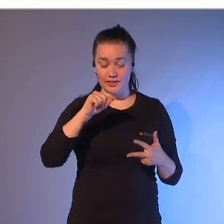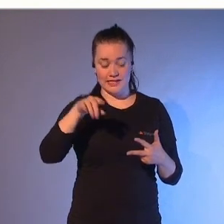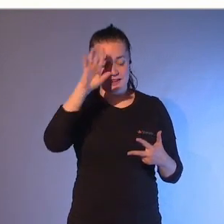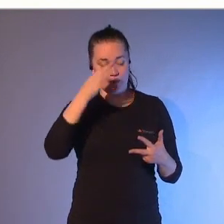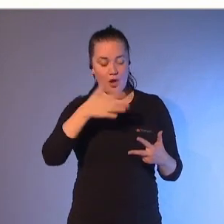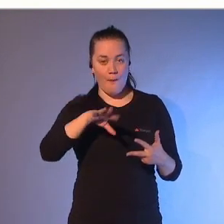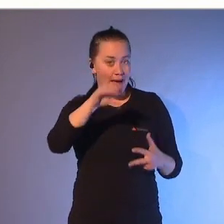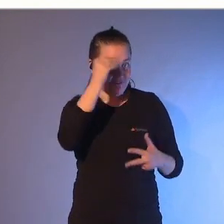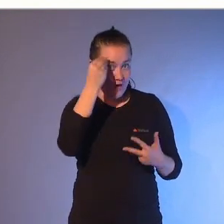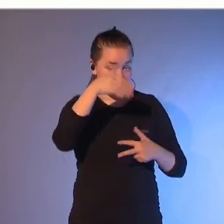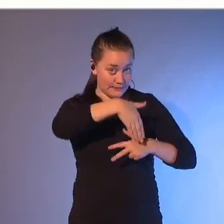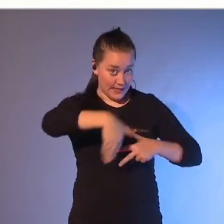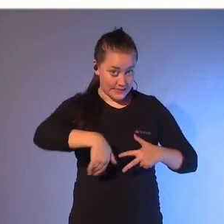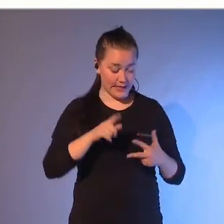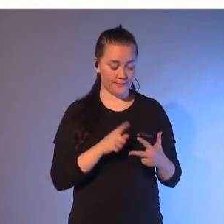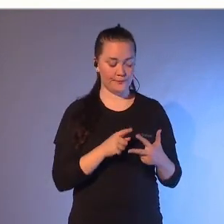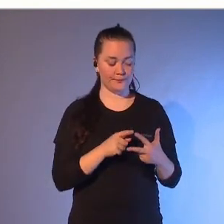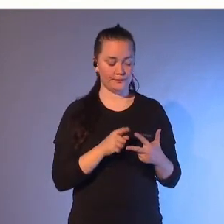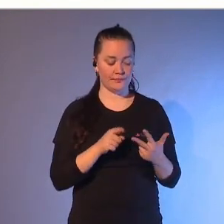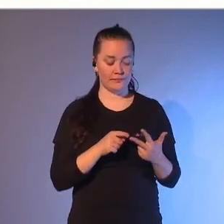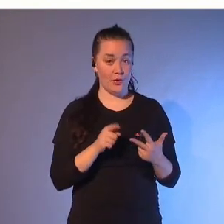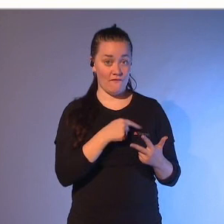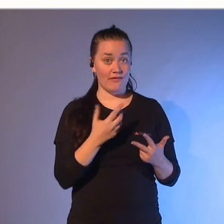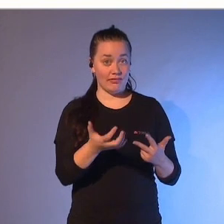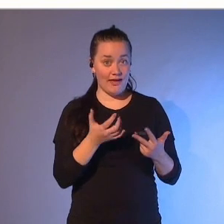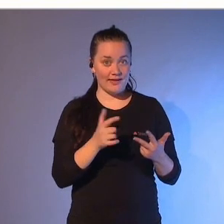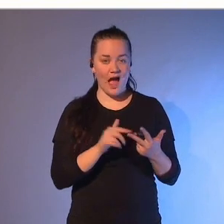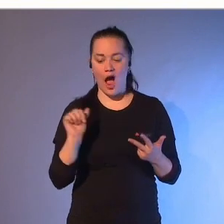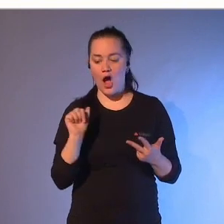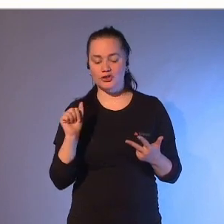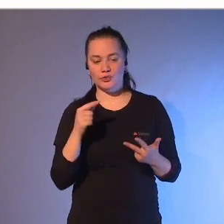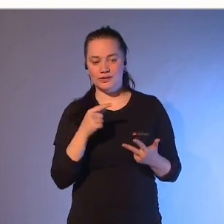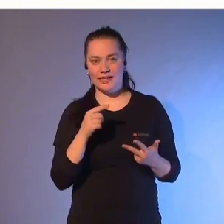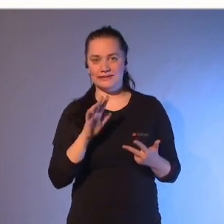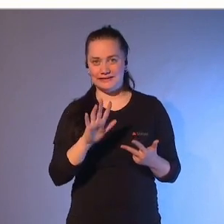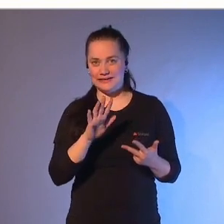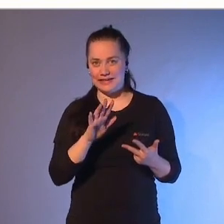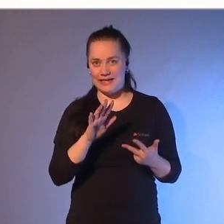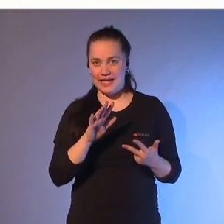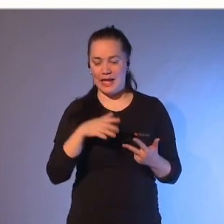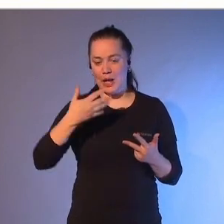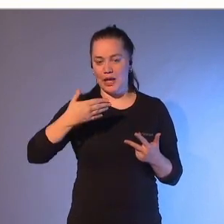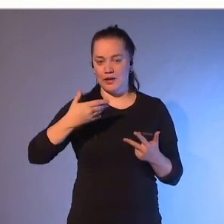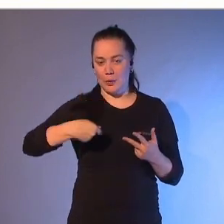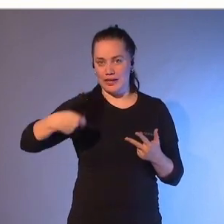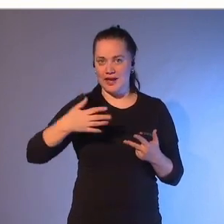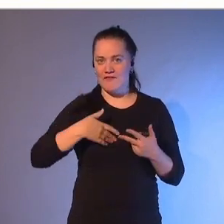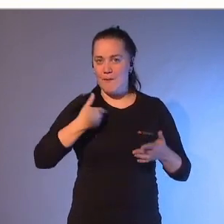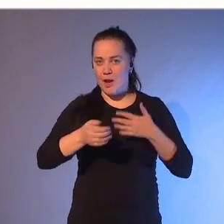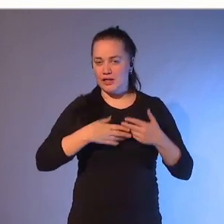om erfaringsbegrensning. Og vi trenger Aristoteles sine utlegginger av praktisk